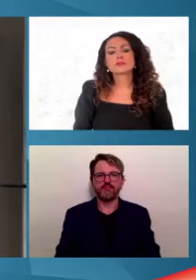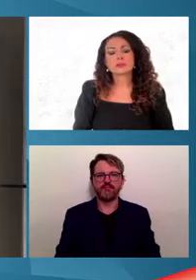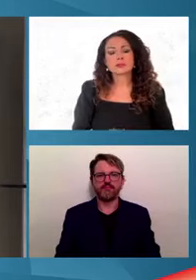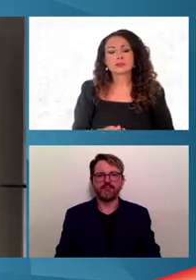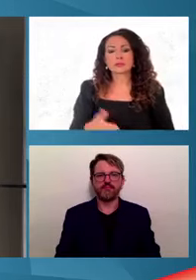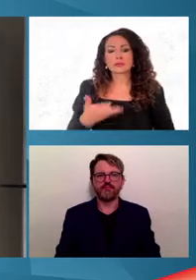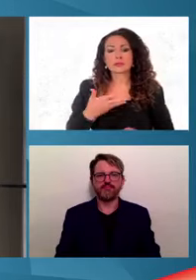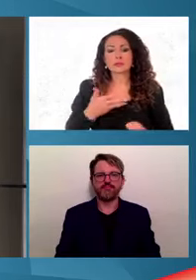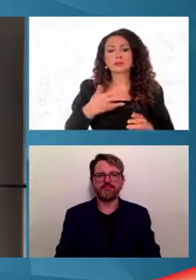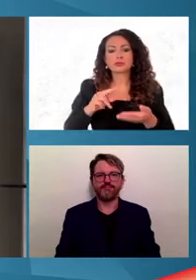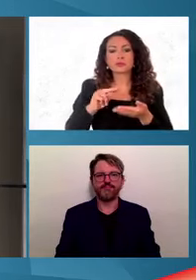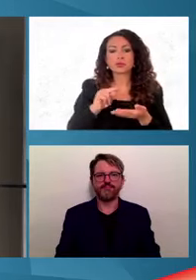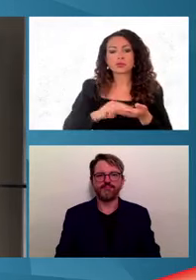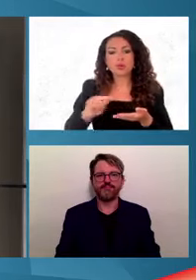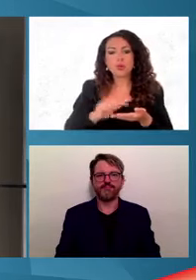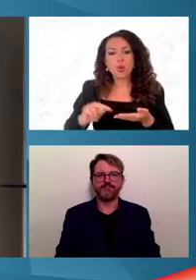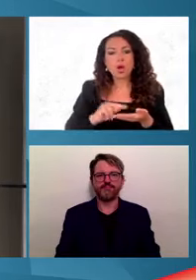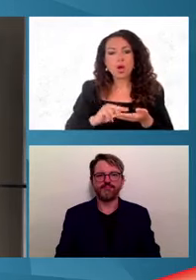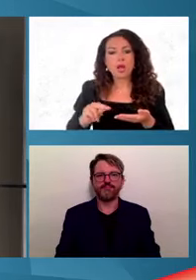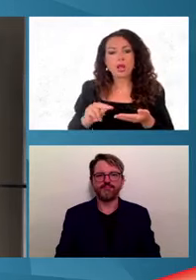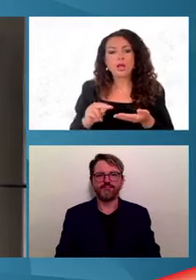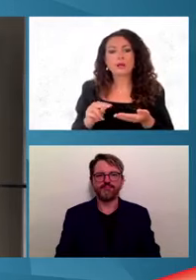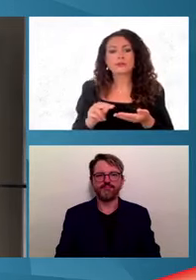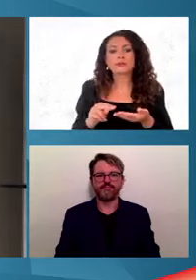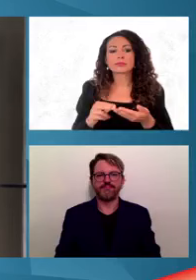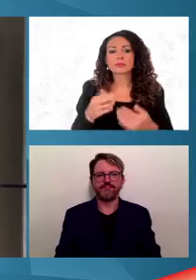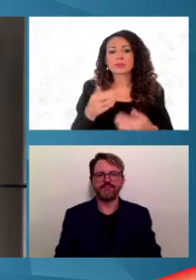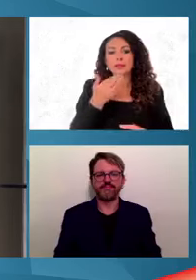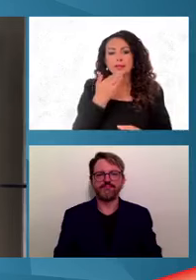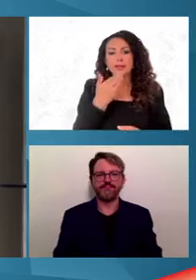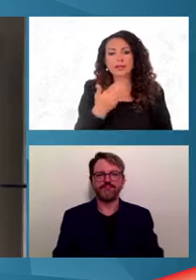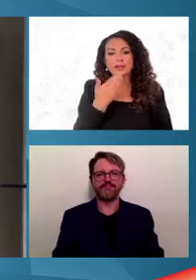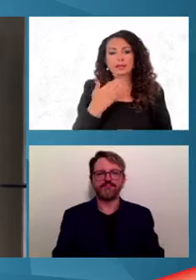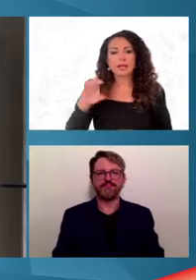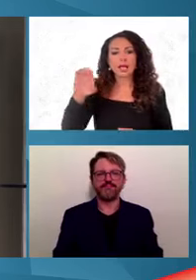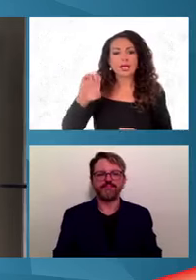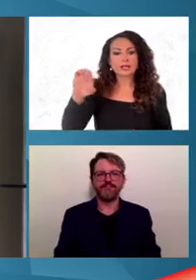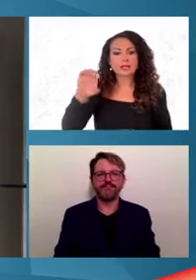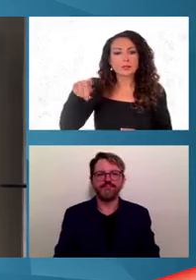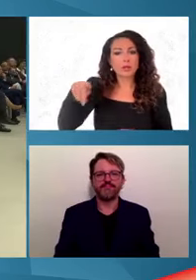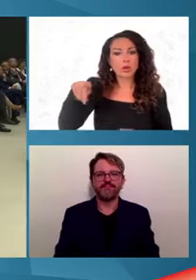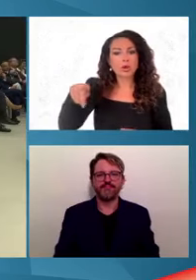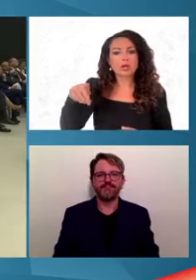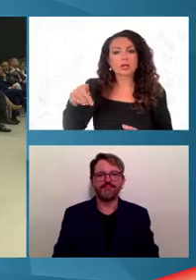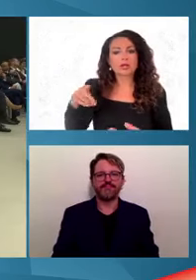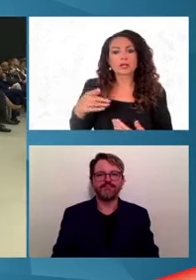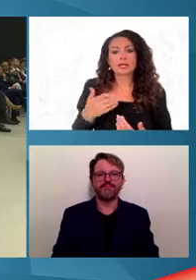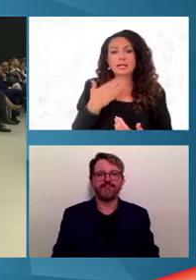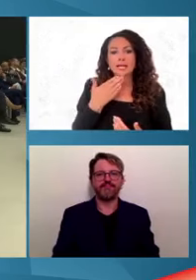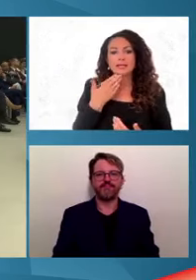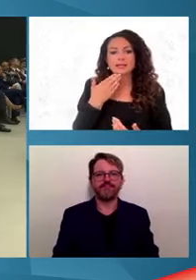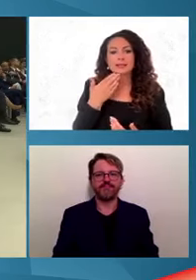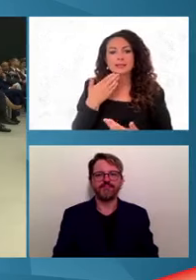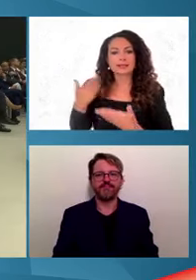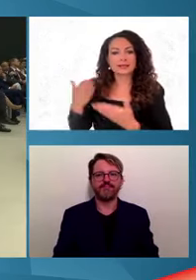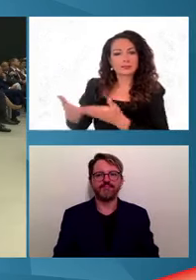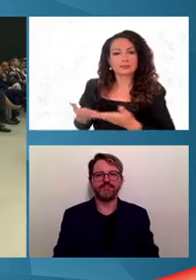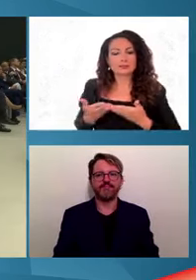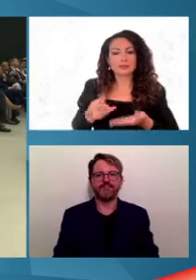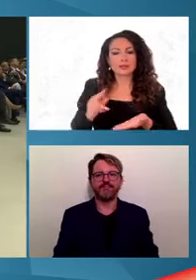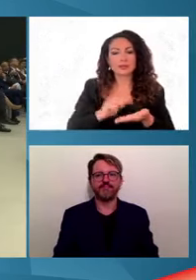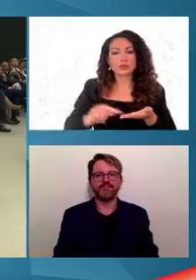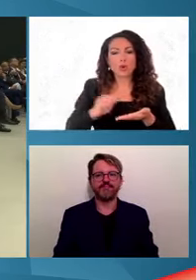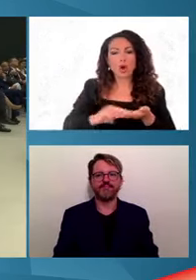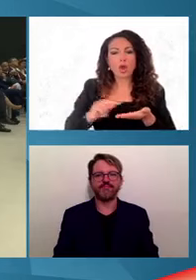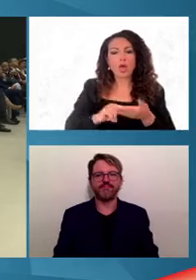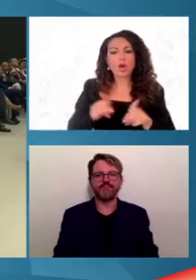Caro Mattias, cara Edith Ploner, Giulando os contribut, la nostra scuola è la fondamenta della nostra cultura e del